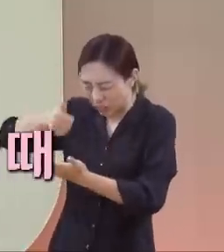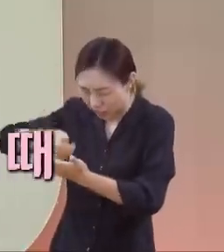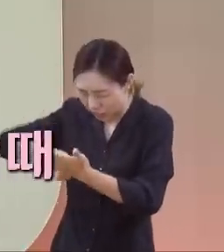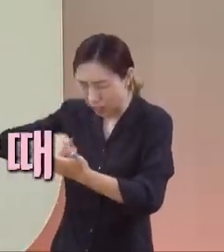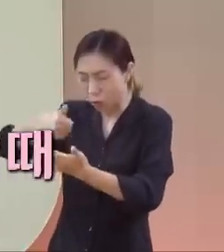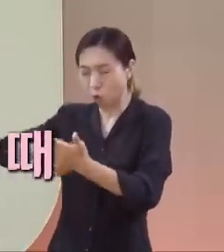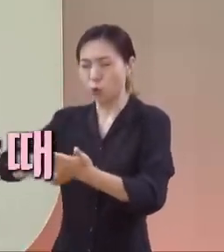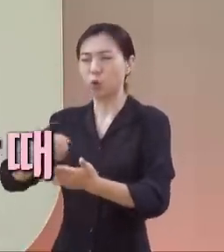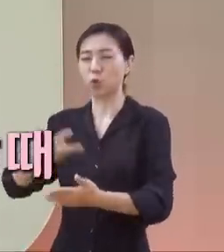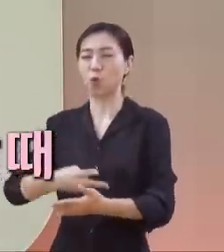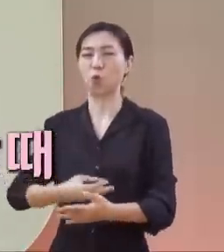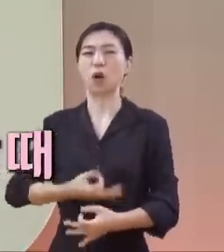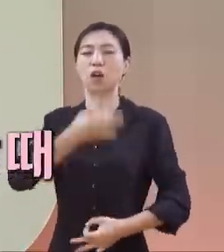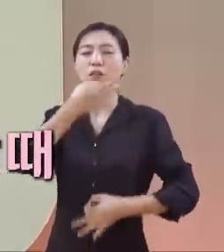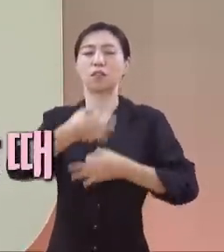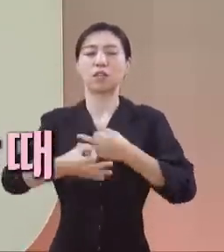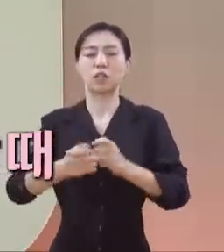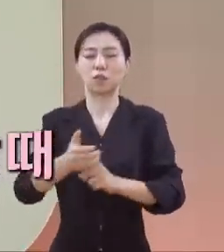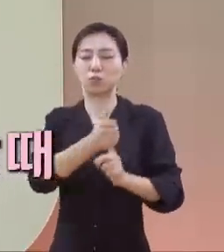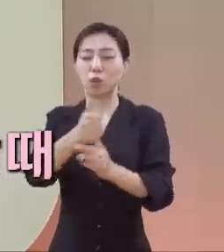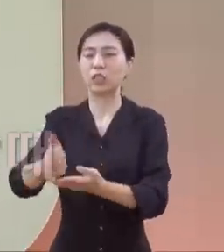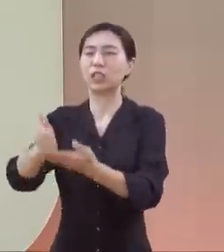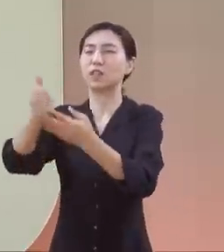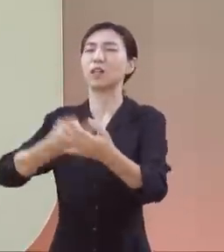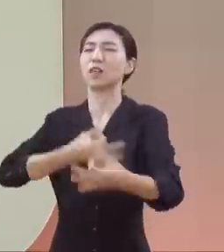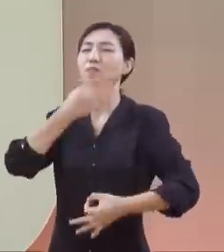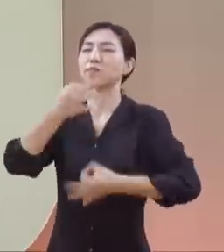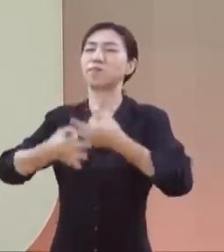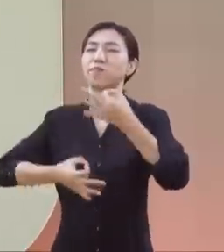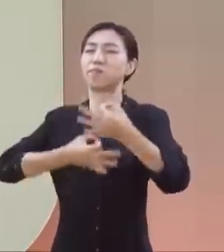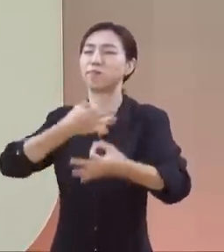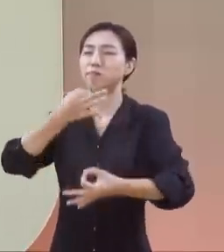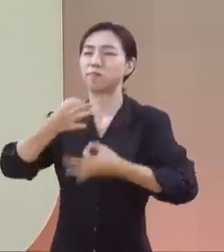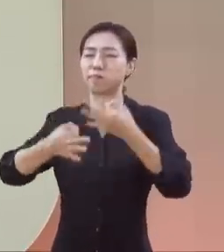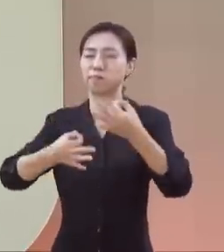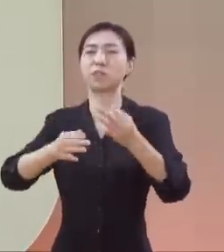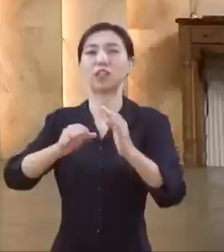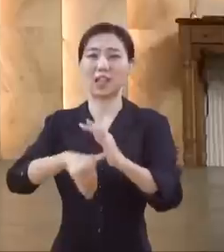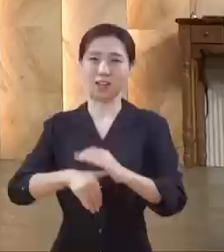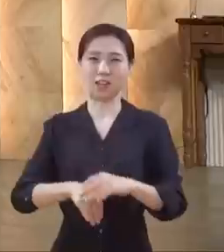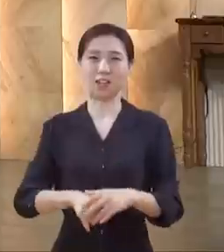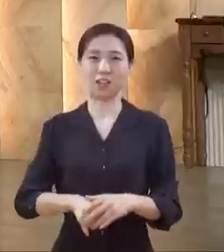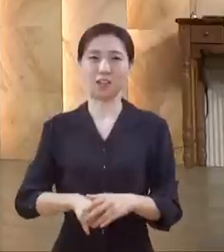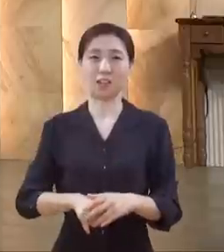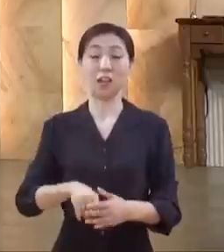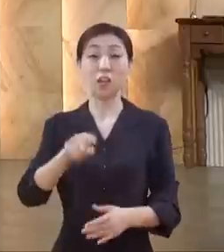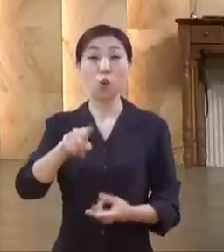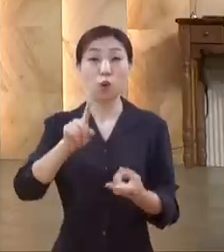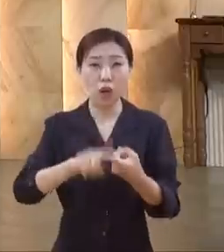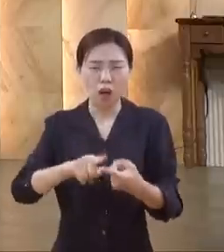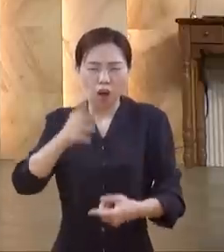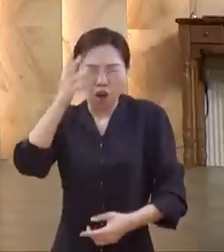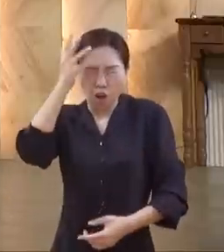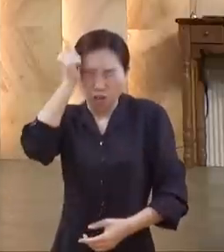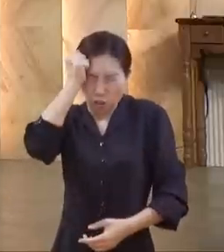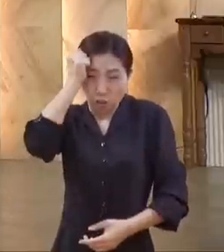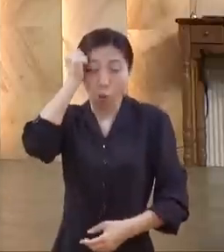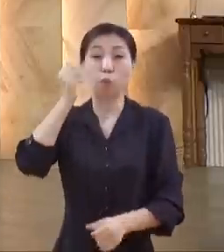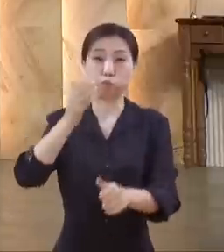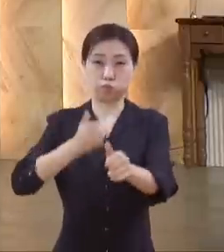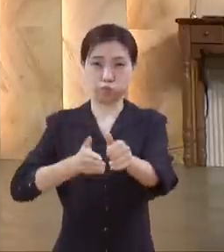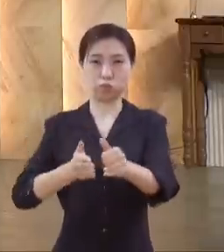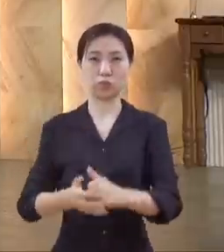염불할 때이다라는 것을 우리가 명심해야 됩니다 그래서 우리 주변에도 이와 같이